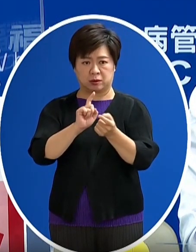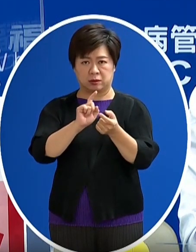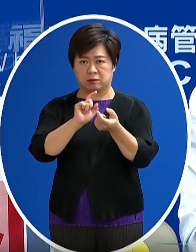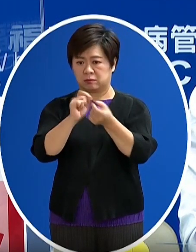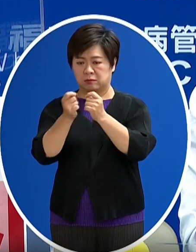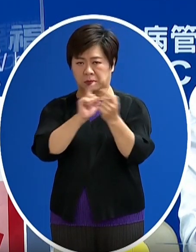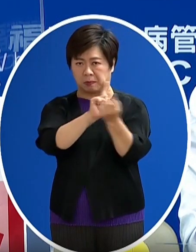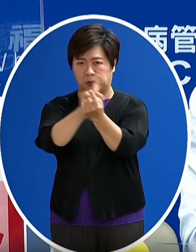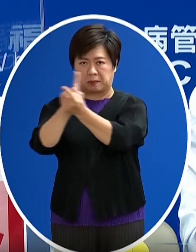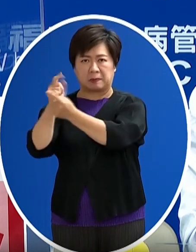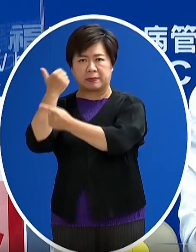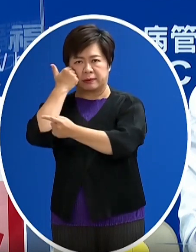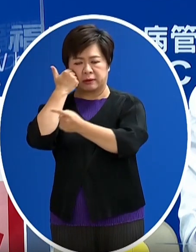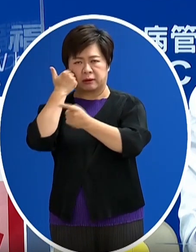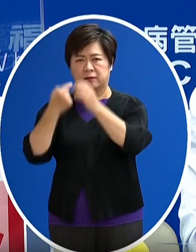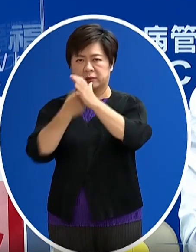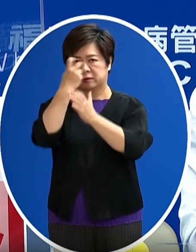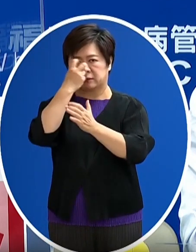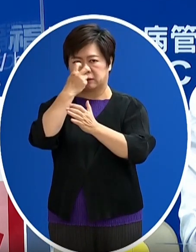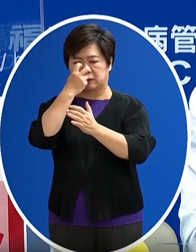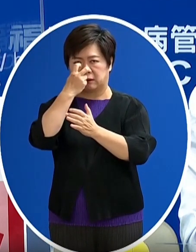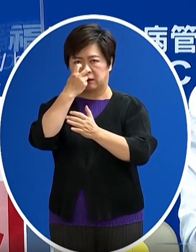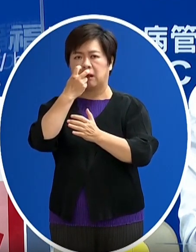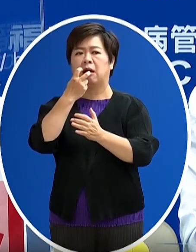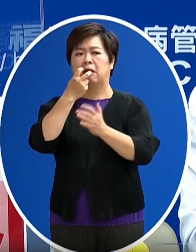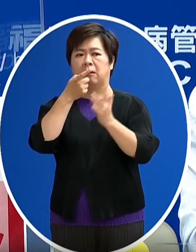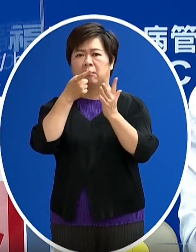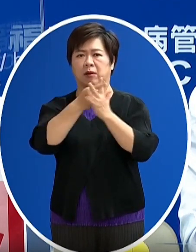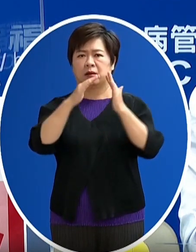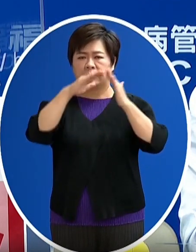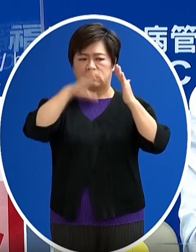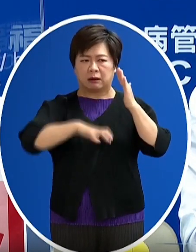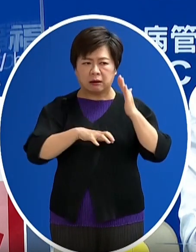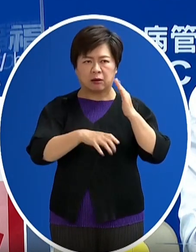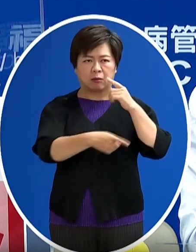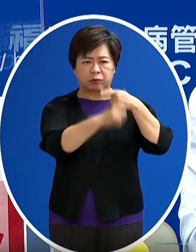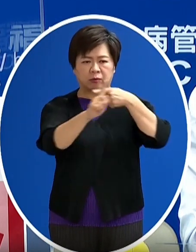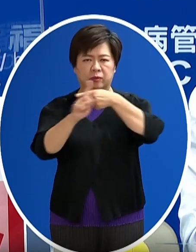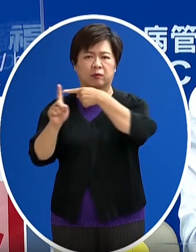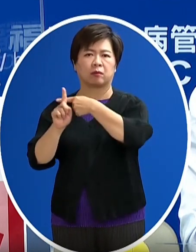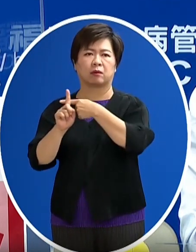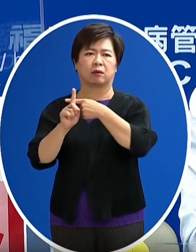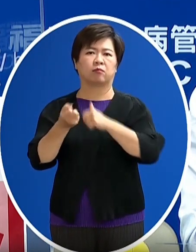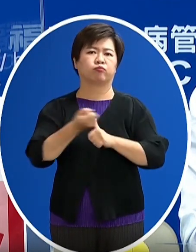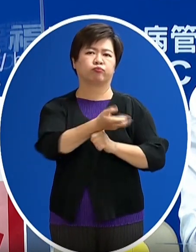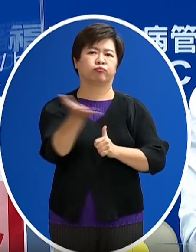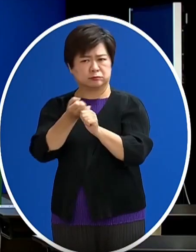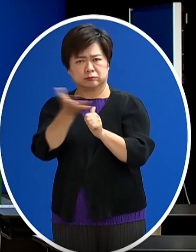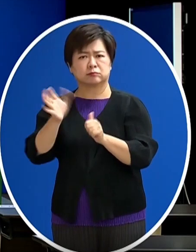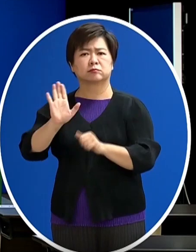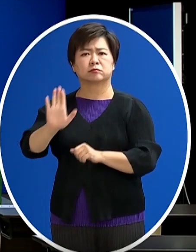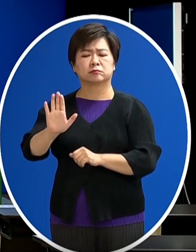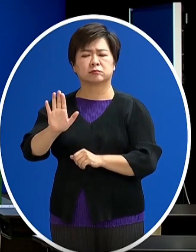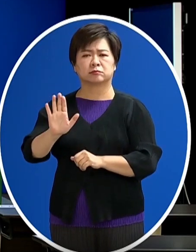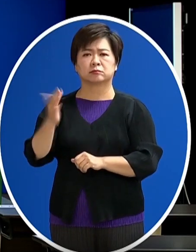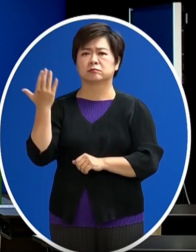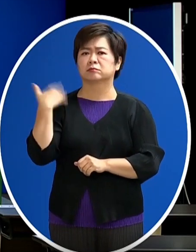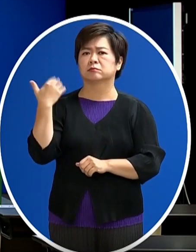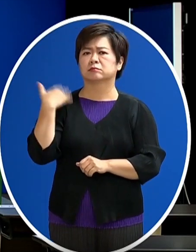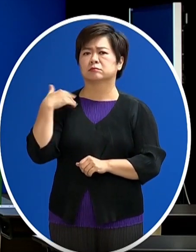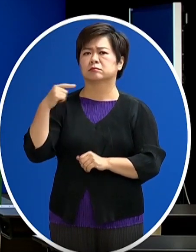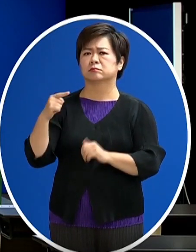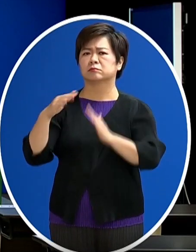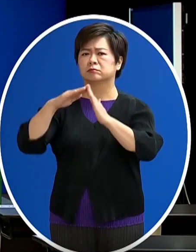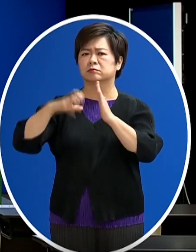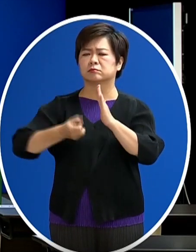者的检查，那发觉这个家庭里面就有很多的案例都同时受到感染。 因为之前的时候